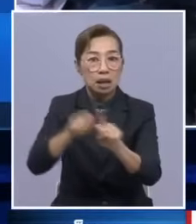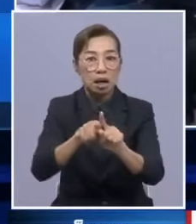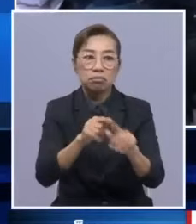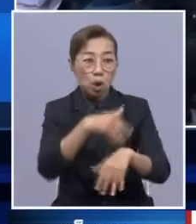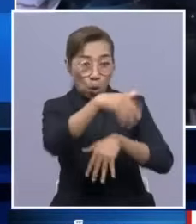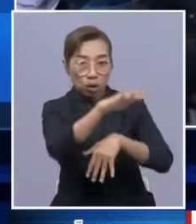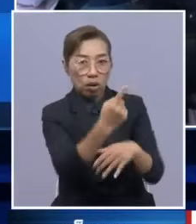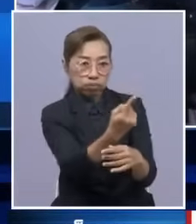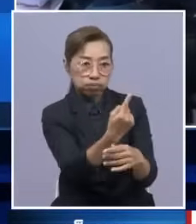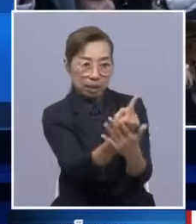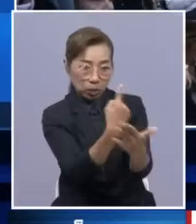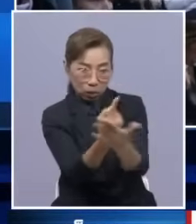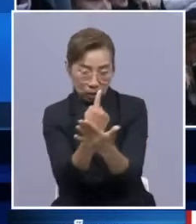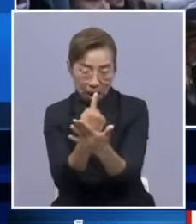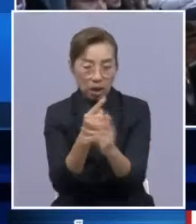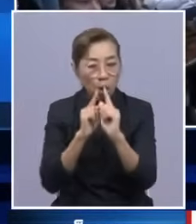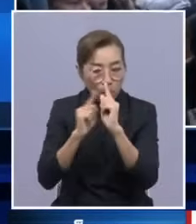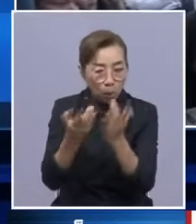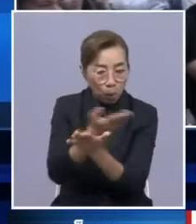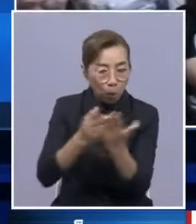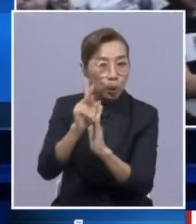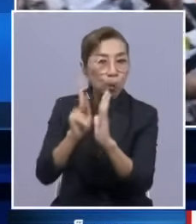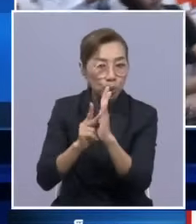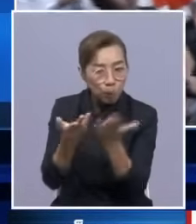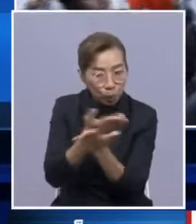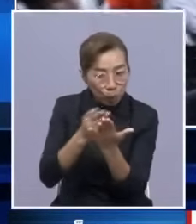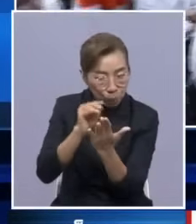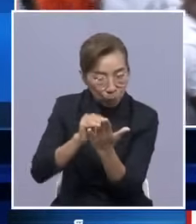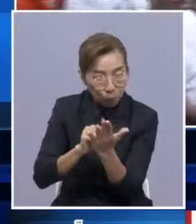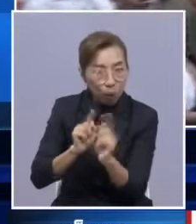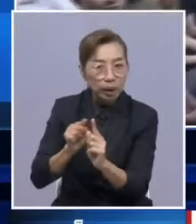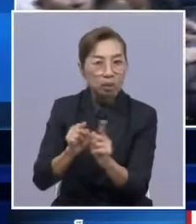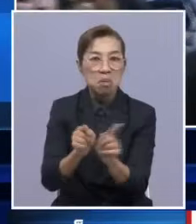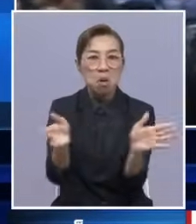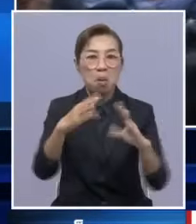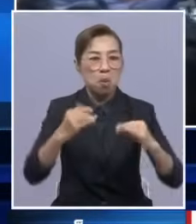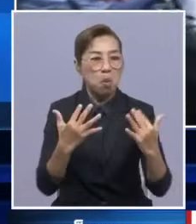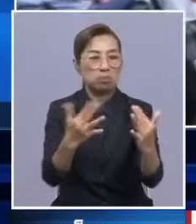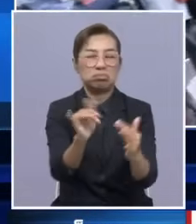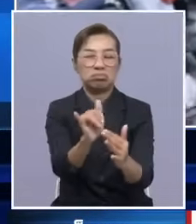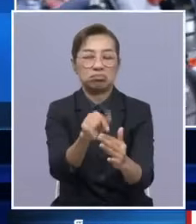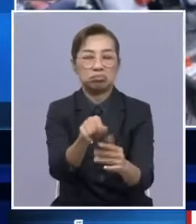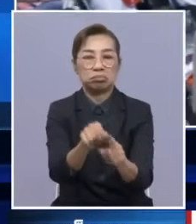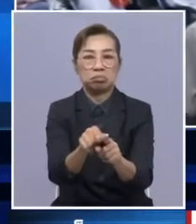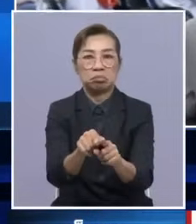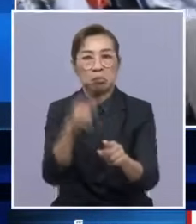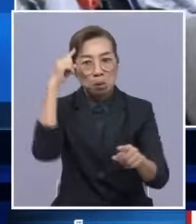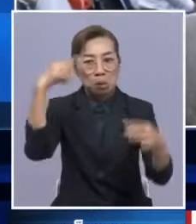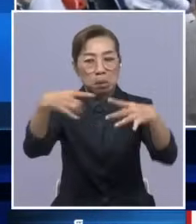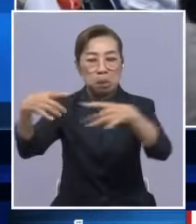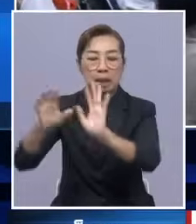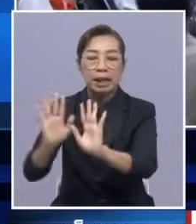าวอยากให้รายละเอียดอยู่ในการพิจารณาของกรรมธิการมากกว่าการถกกันในห้องประชุมใหญ่เพราะกลัวว่าเดี๋ยวประเด็นมันจะแตกกันเกิน